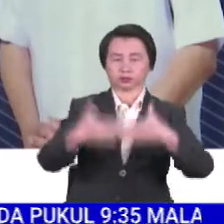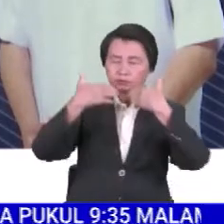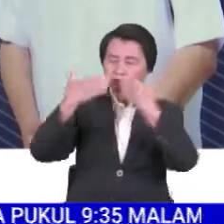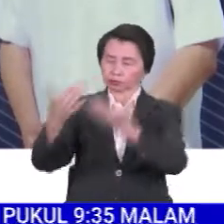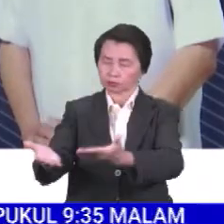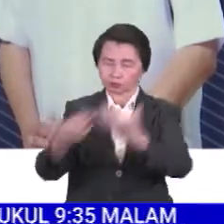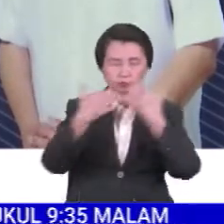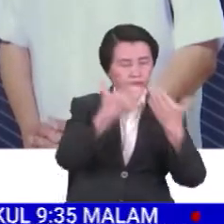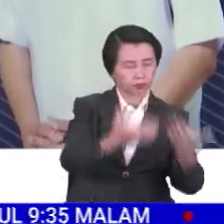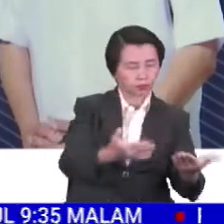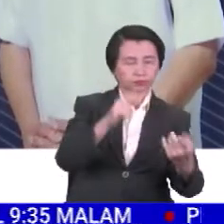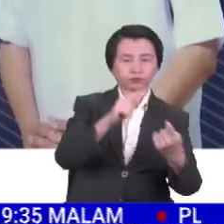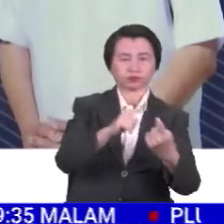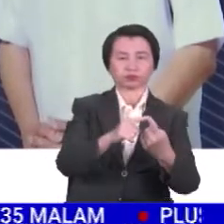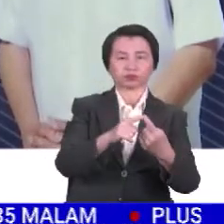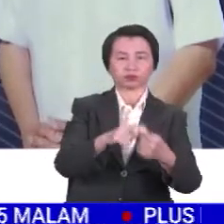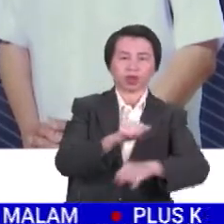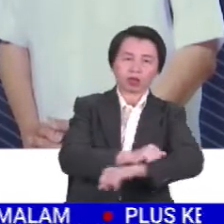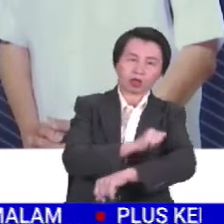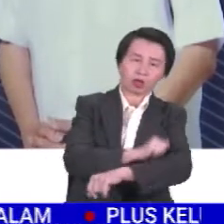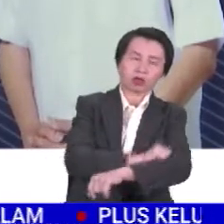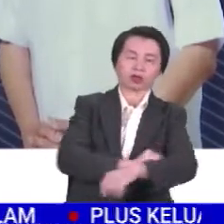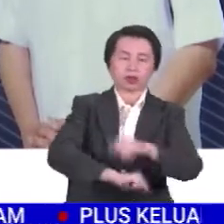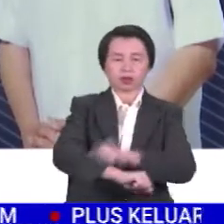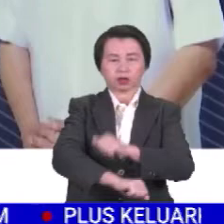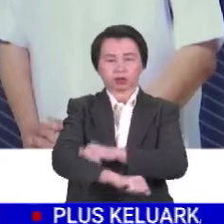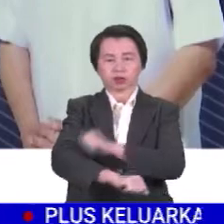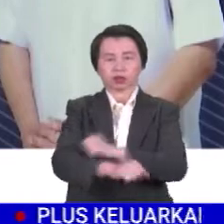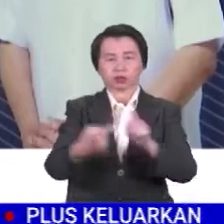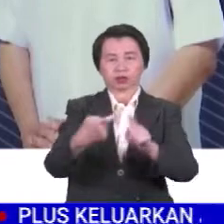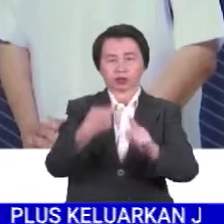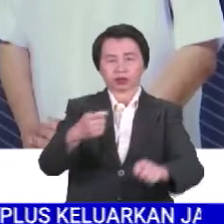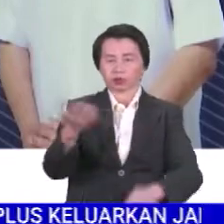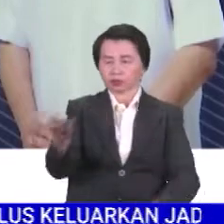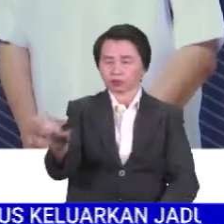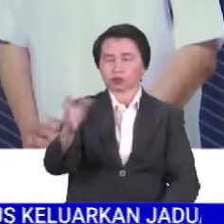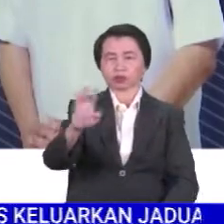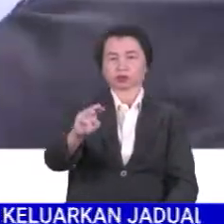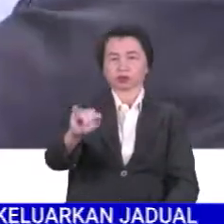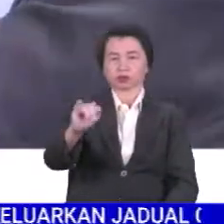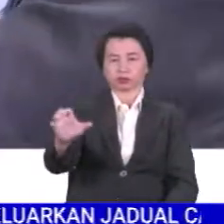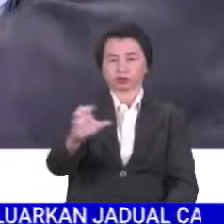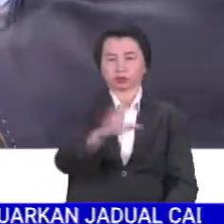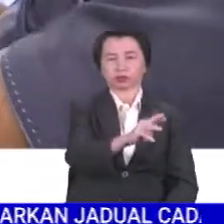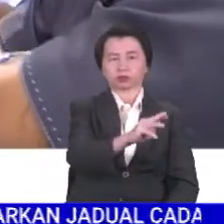kita kepada pengorbanan daripada MIC dan MCA.